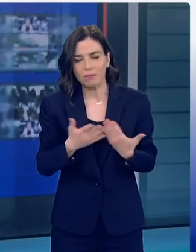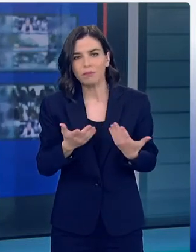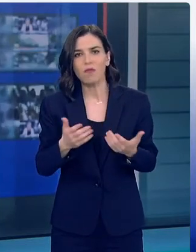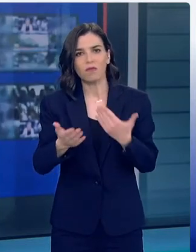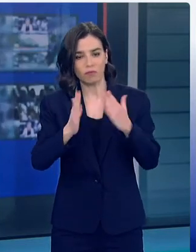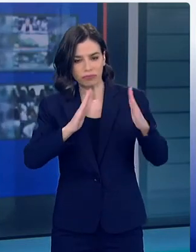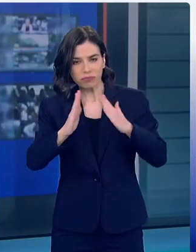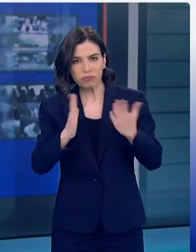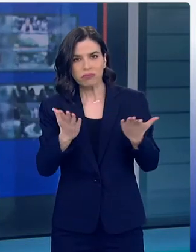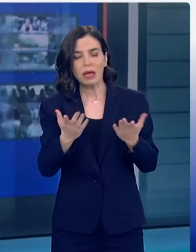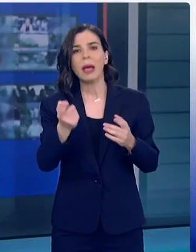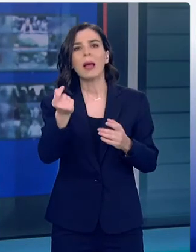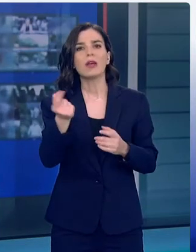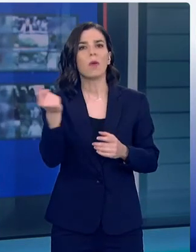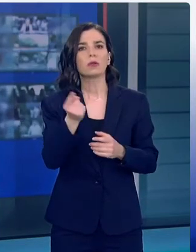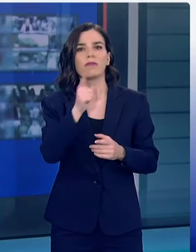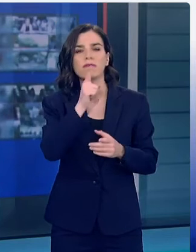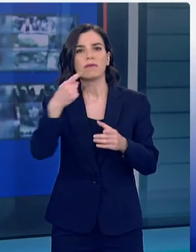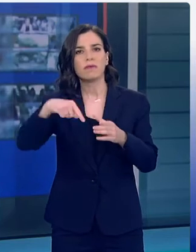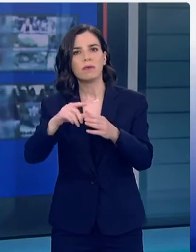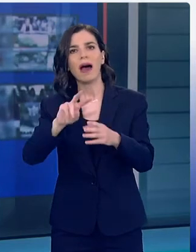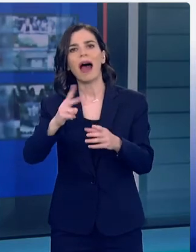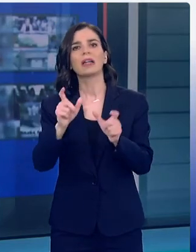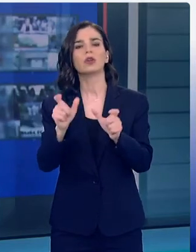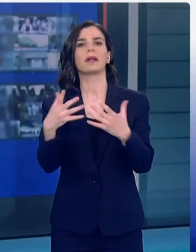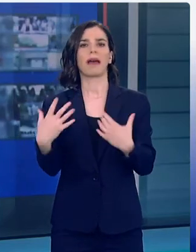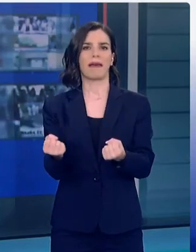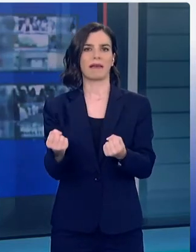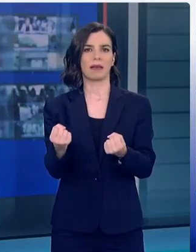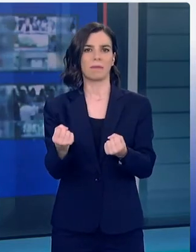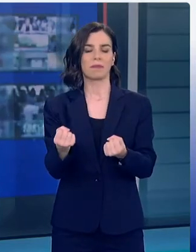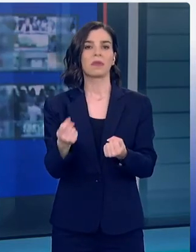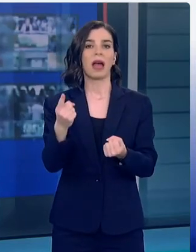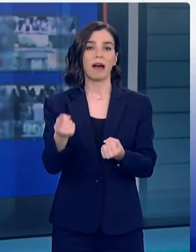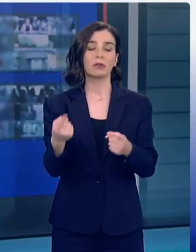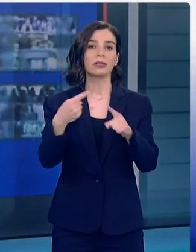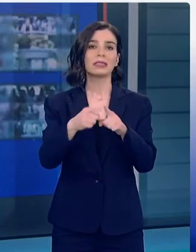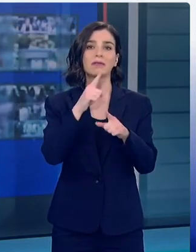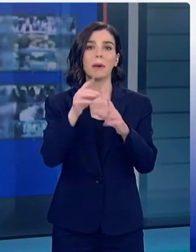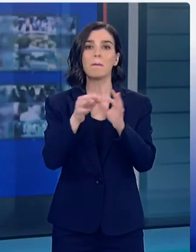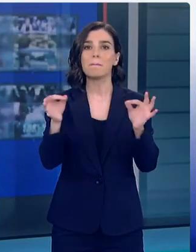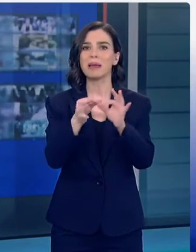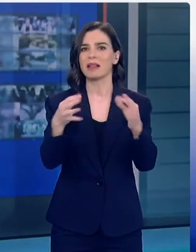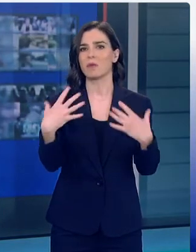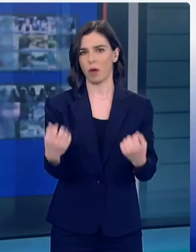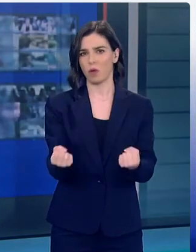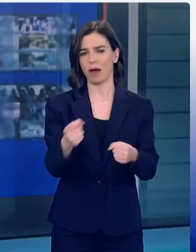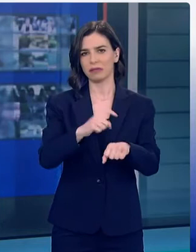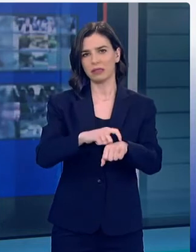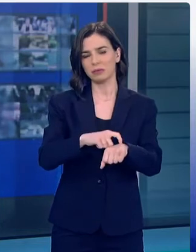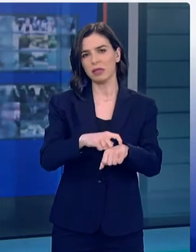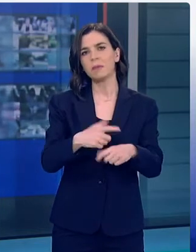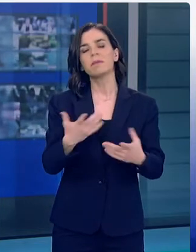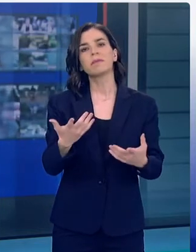ένα πολύ μικρό ποσοστό του πληθυσμού σε αυτές έχει αντισώματα, που σημαίνει πως σε συνδυασμό με τα μέτρα που έχει πάρει ο περισσότερος κόσμος, δεν